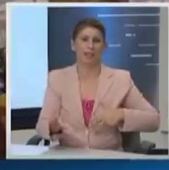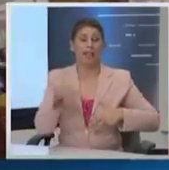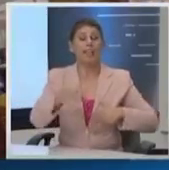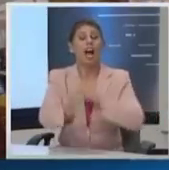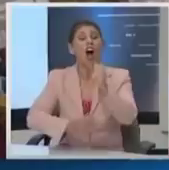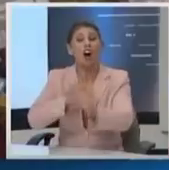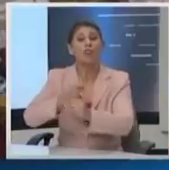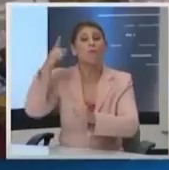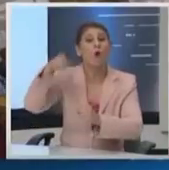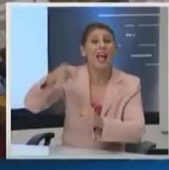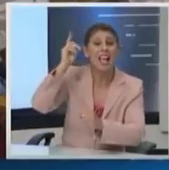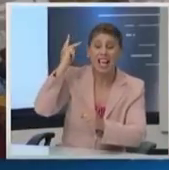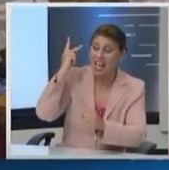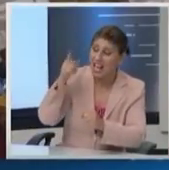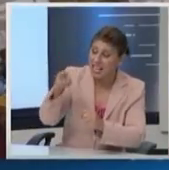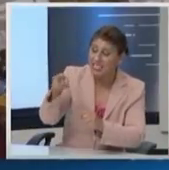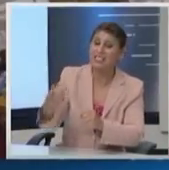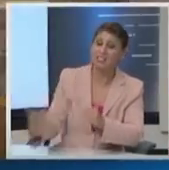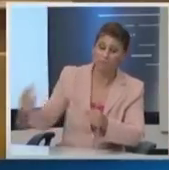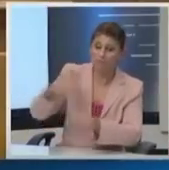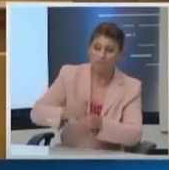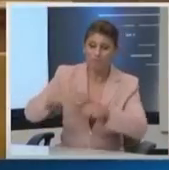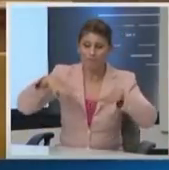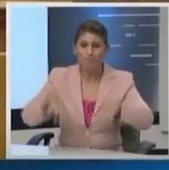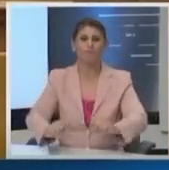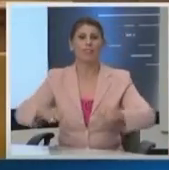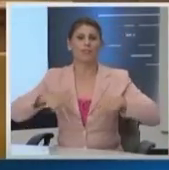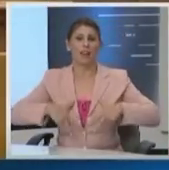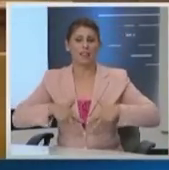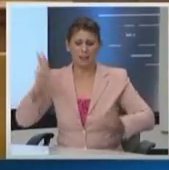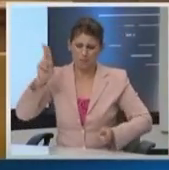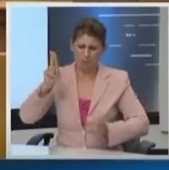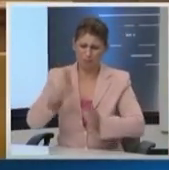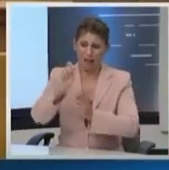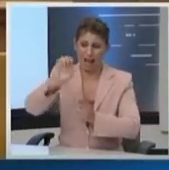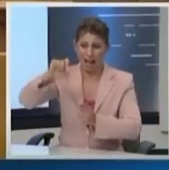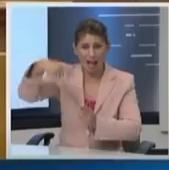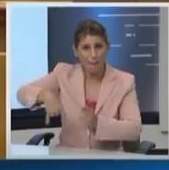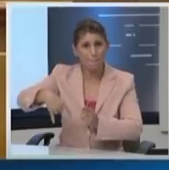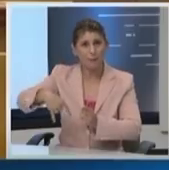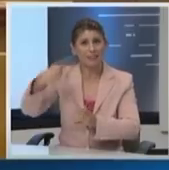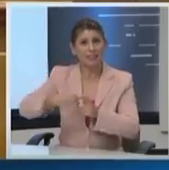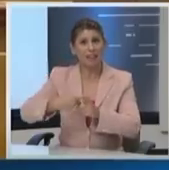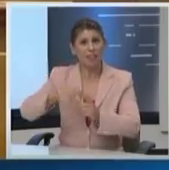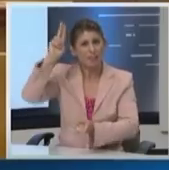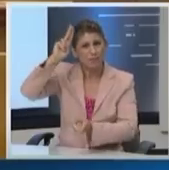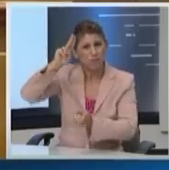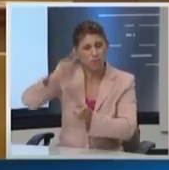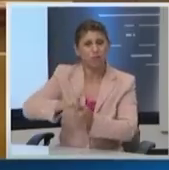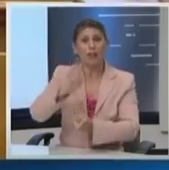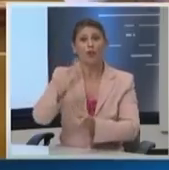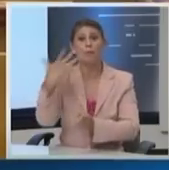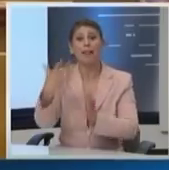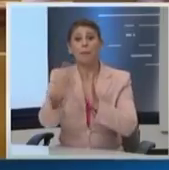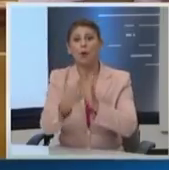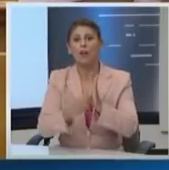Είναι τα χρόνια που κυβερνήσατε και συρρυκνώσατε το ΑΕΠ της χώρας συνολικά κατά 25 μονάδες. Και όχι